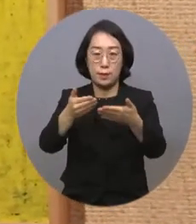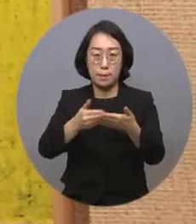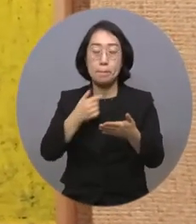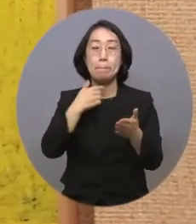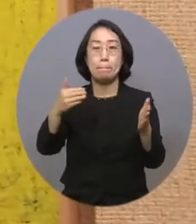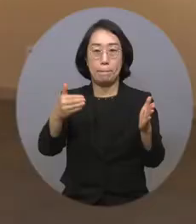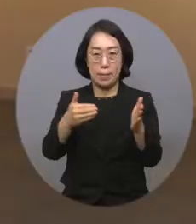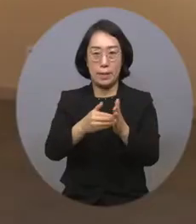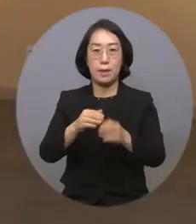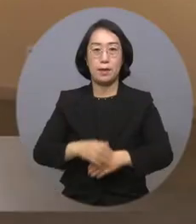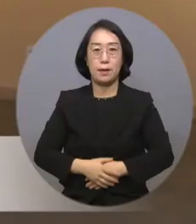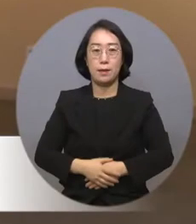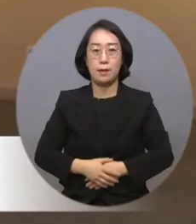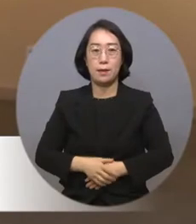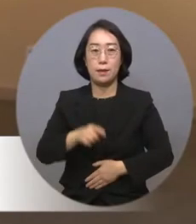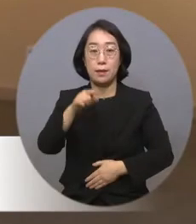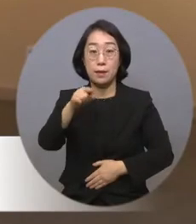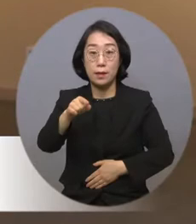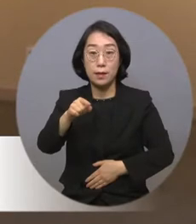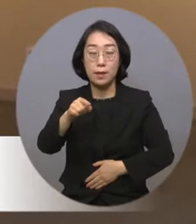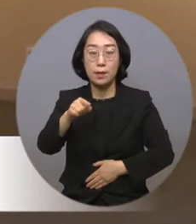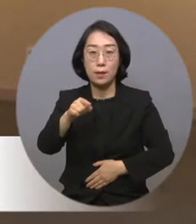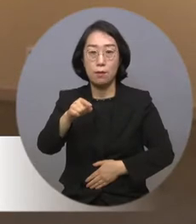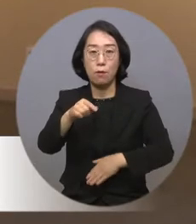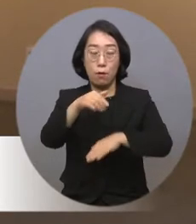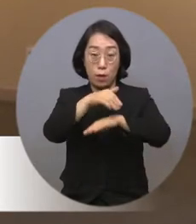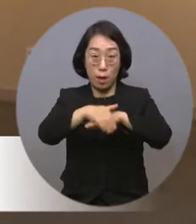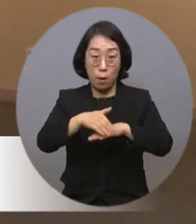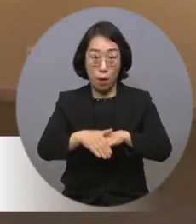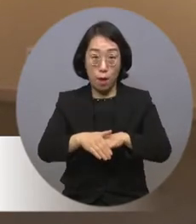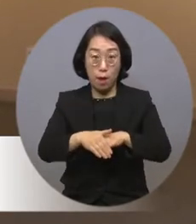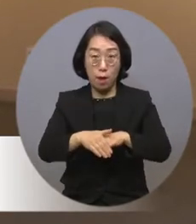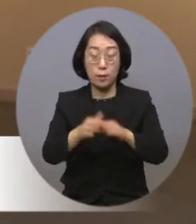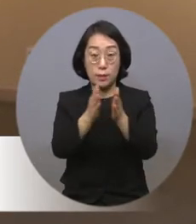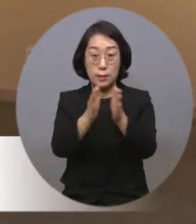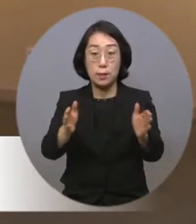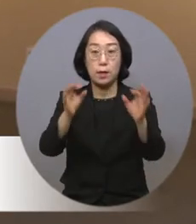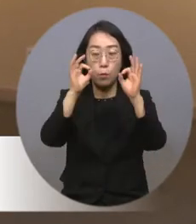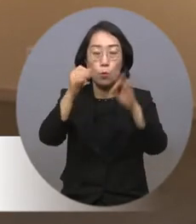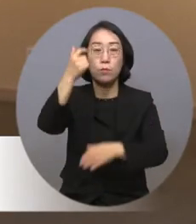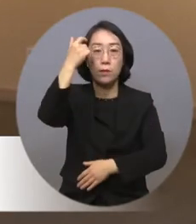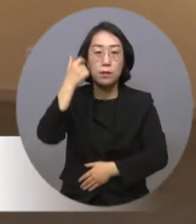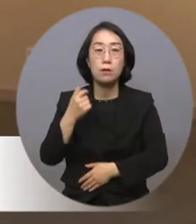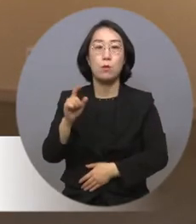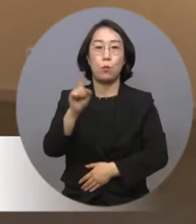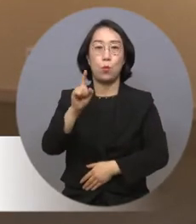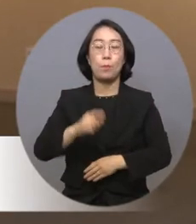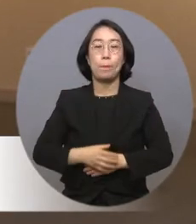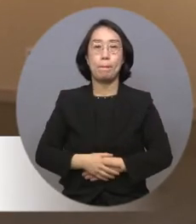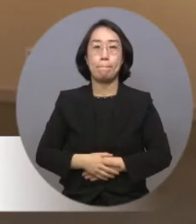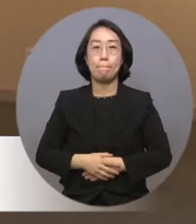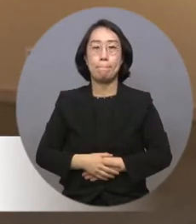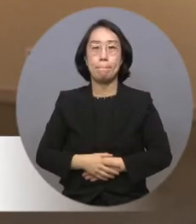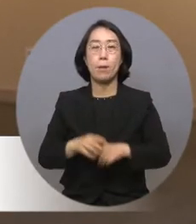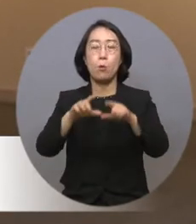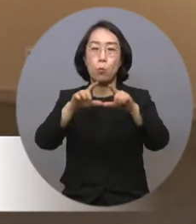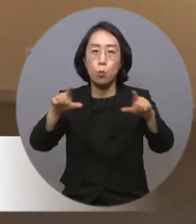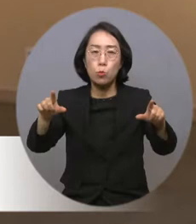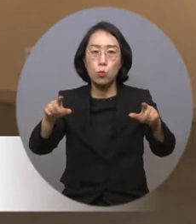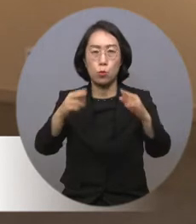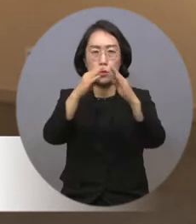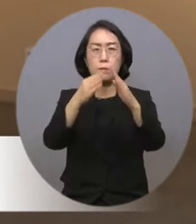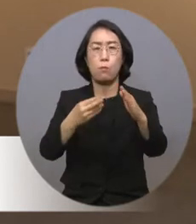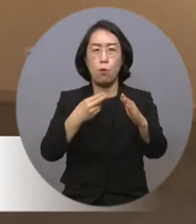담아냈습니다. 이 프로그램을 진행하면서 제가 느꼈던 것은 일반적으로